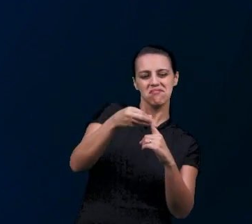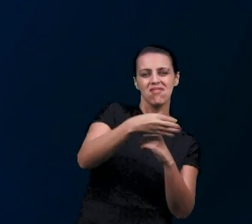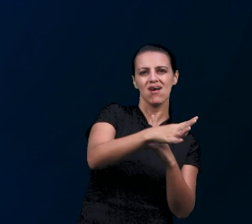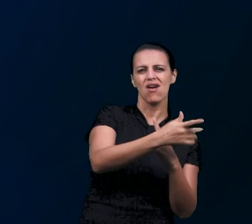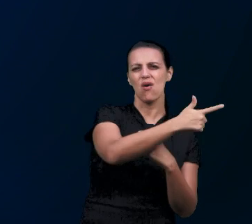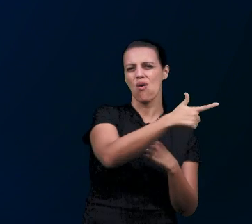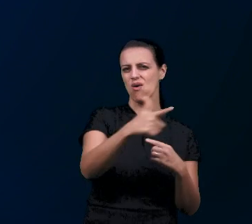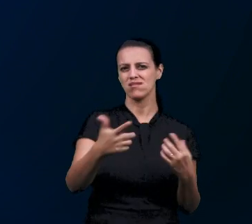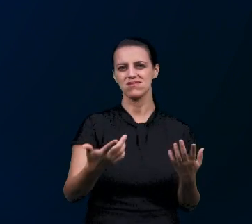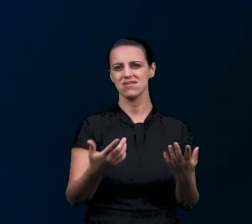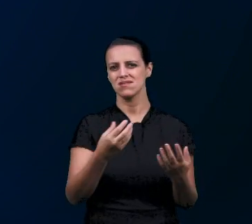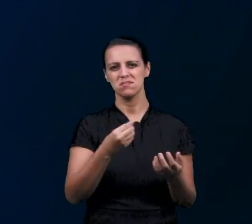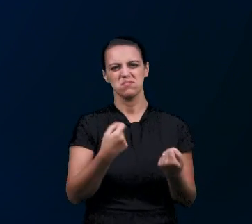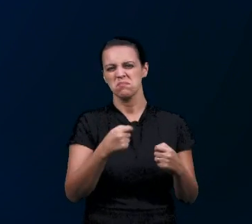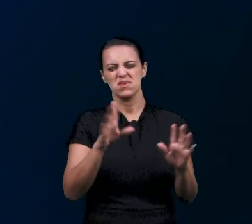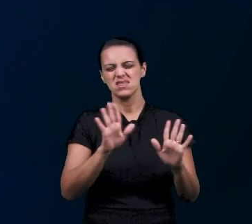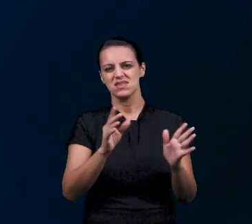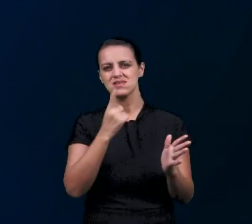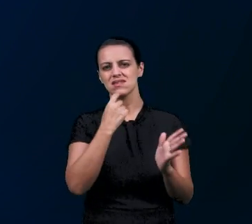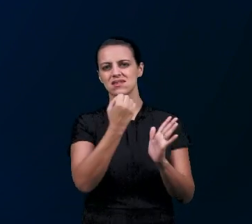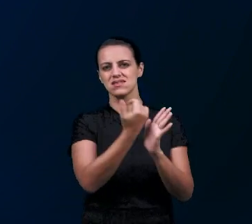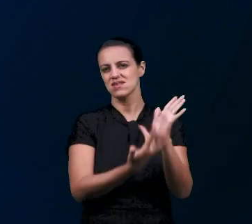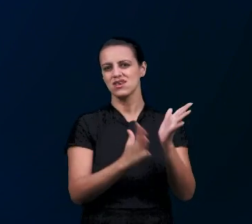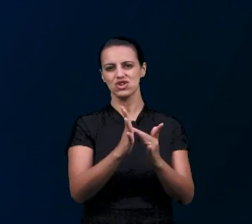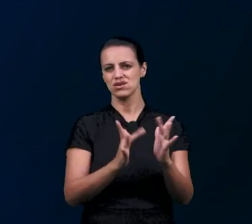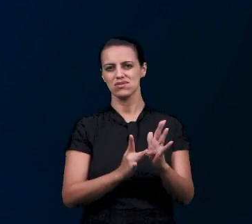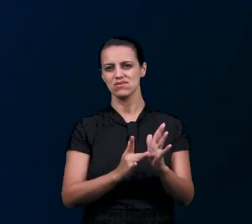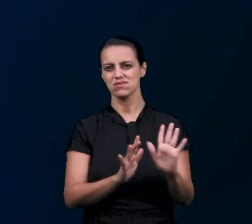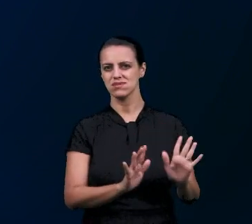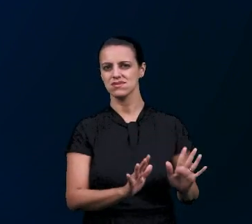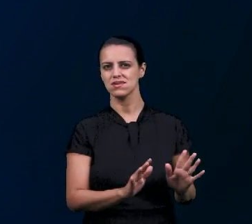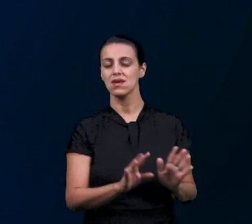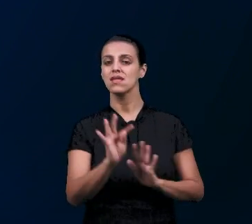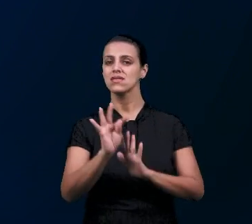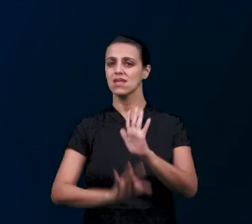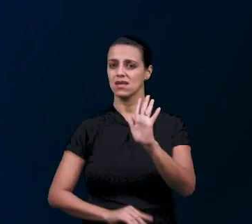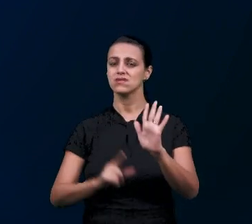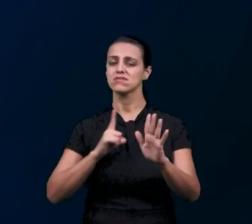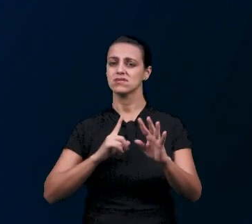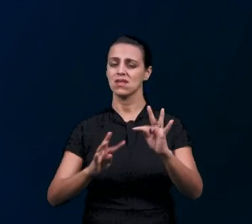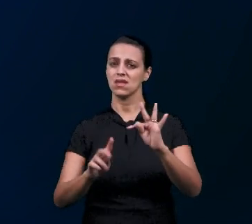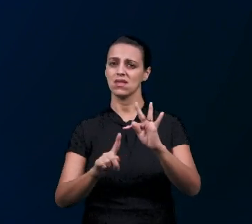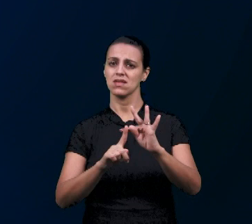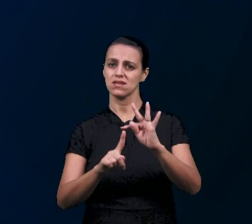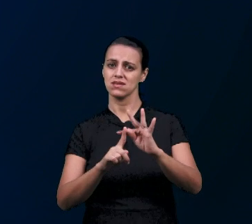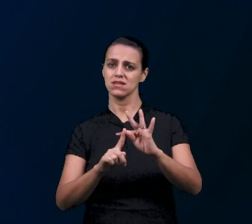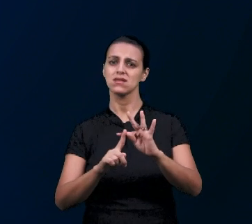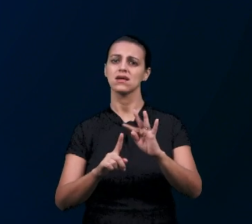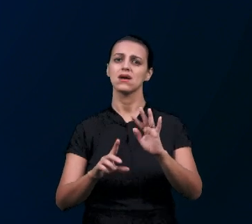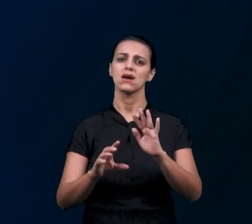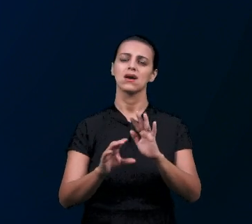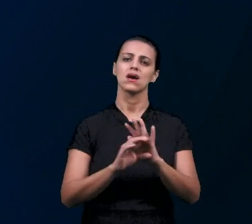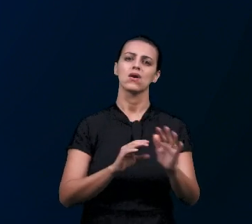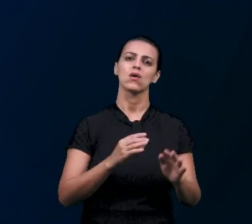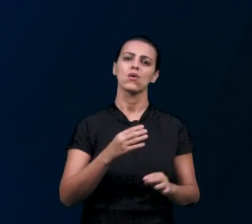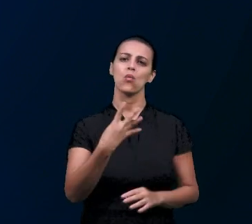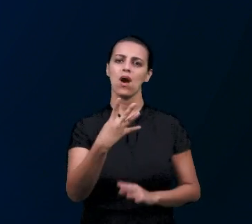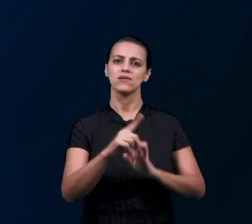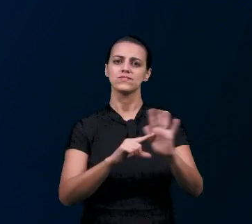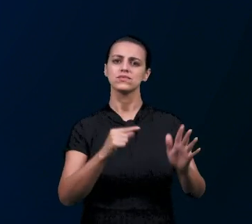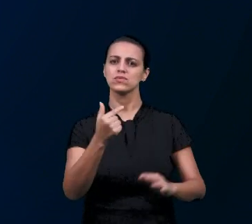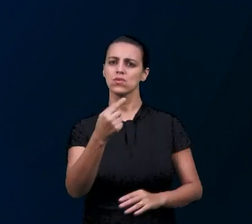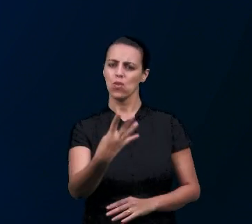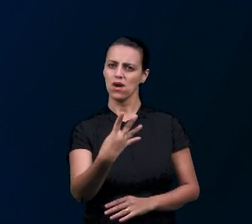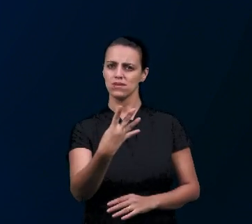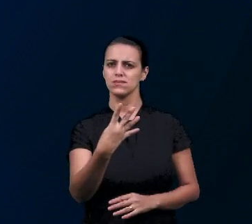Donc, les chrétiens, ils exercent son sacerdoce en priant par le sang de Jésus. Le texte est placé en 2 Timothée 4:4. Il dit,